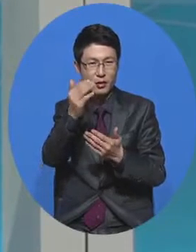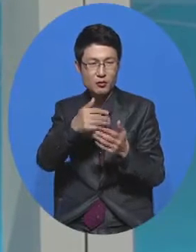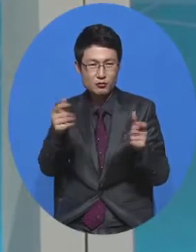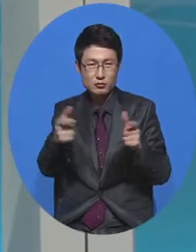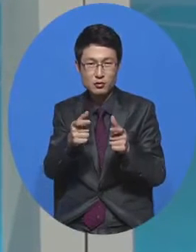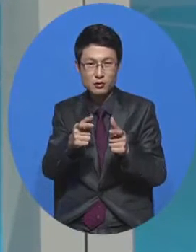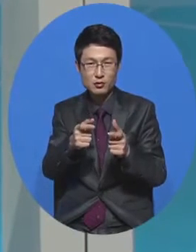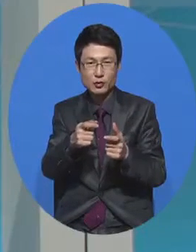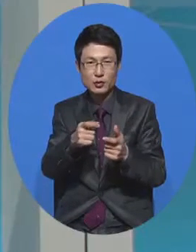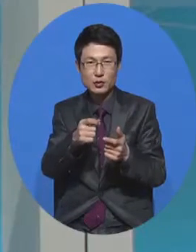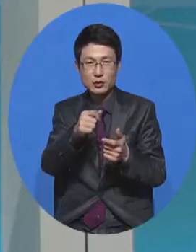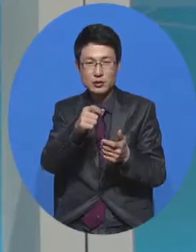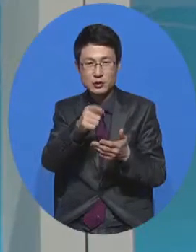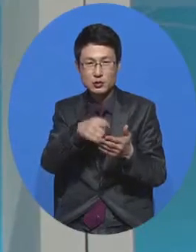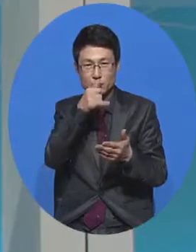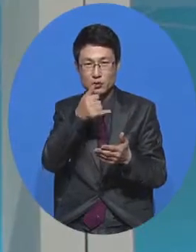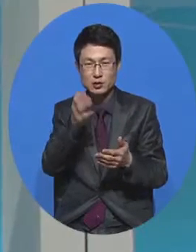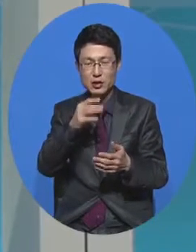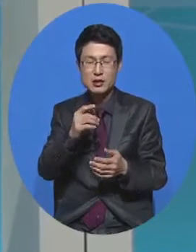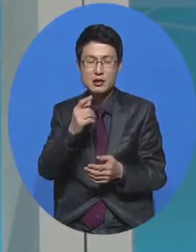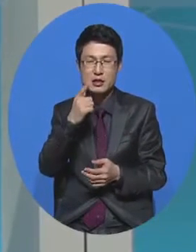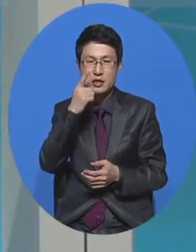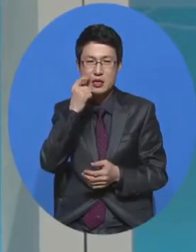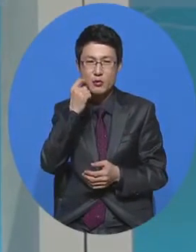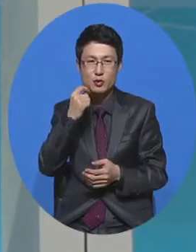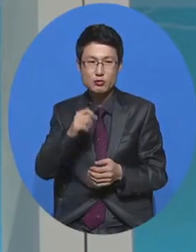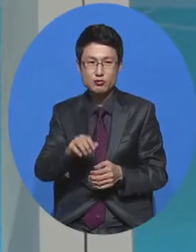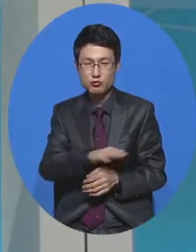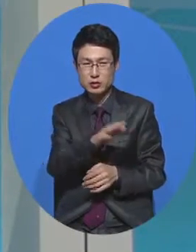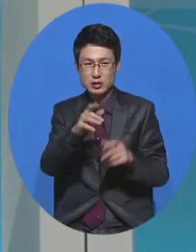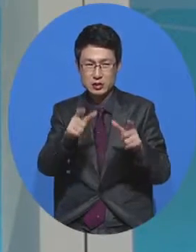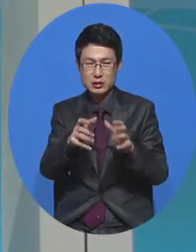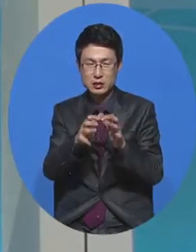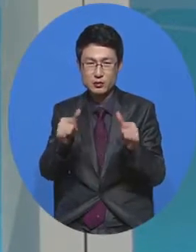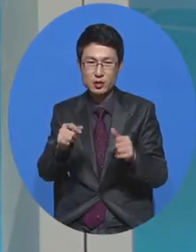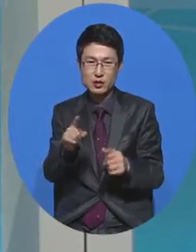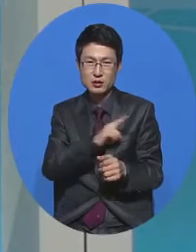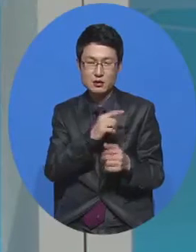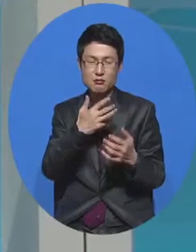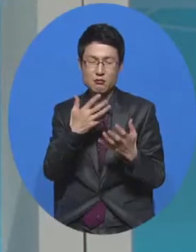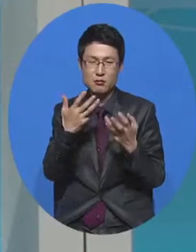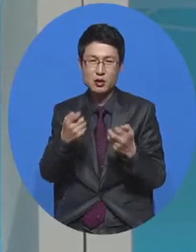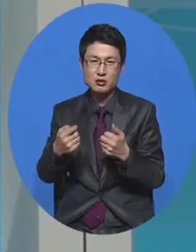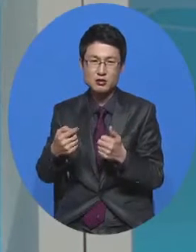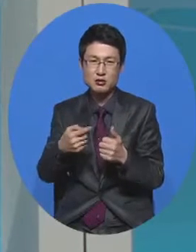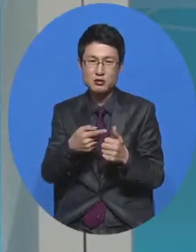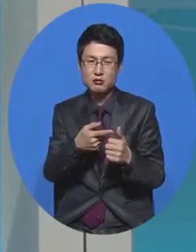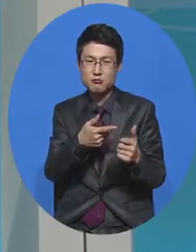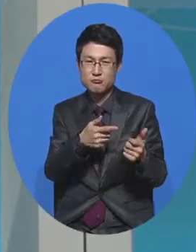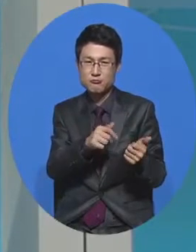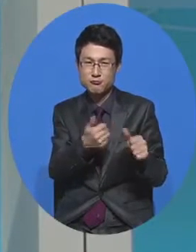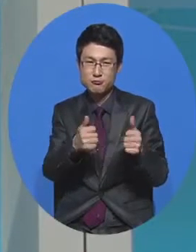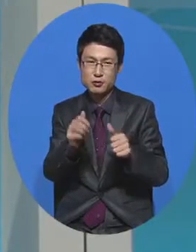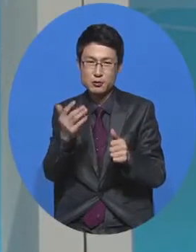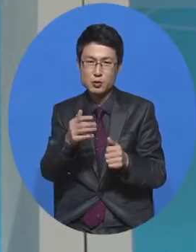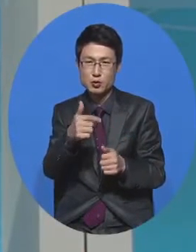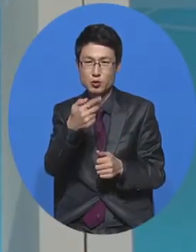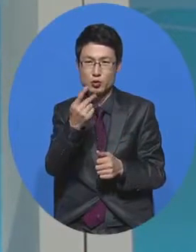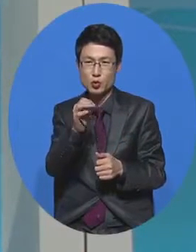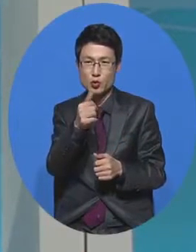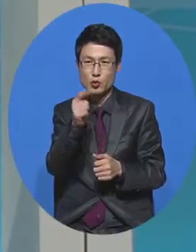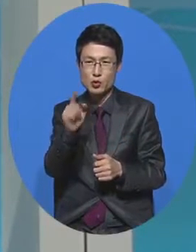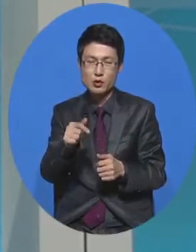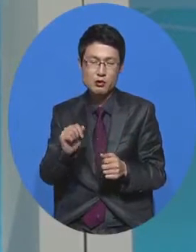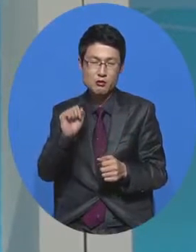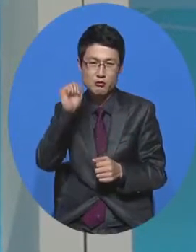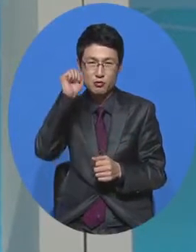실은 어 일제 의 2에서 우리 적 사람들이 가장 많이 죽임을 당합니다 동학농민운동 때 라던가 한